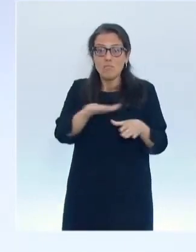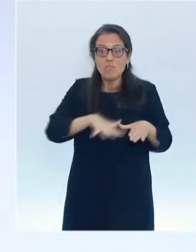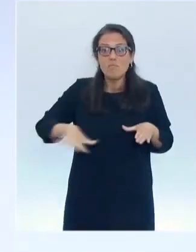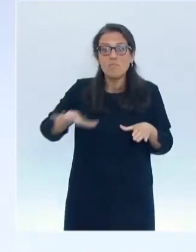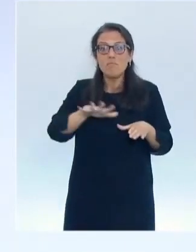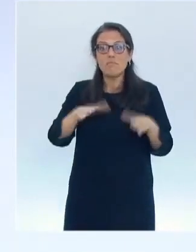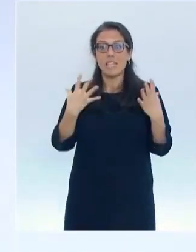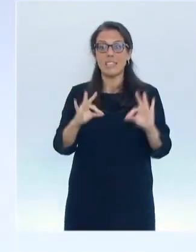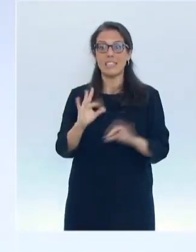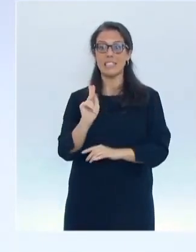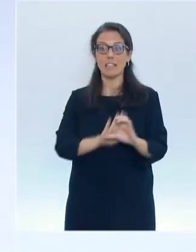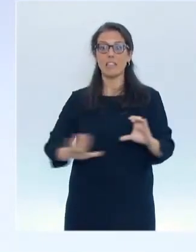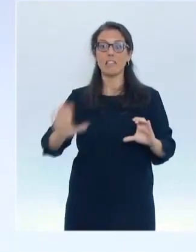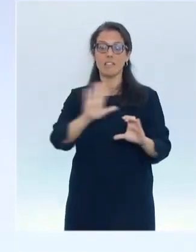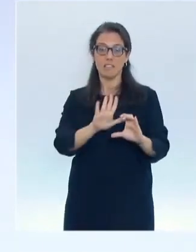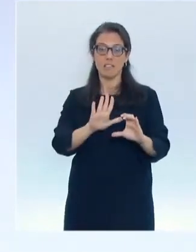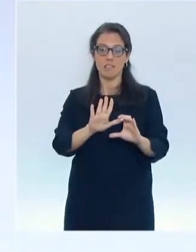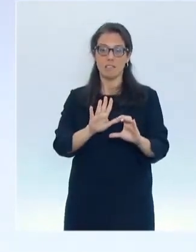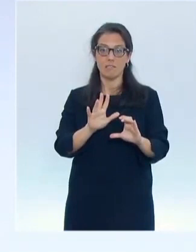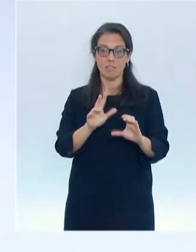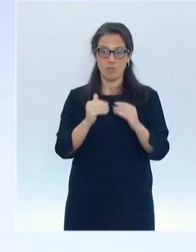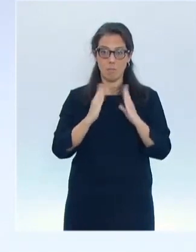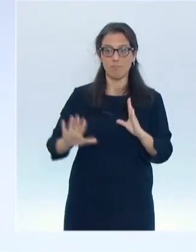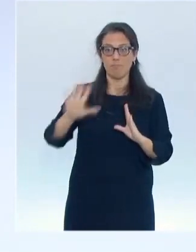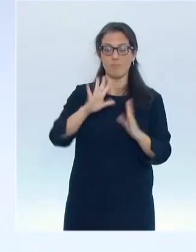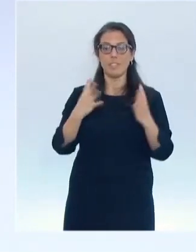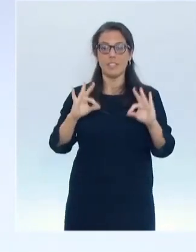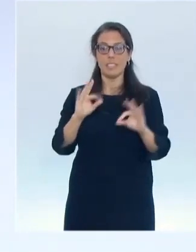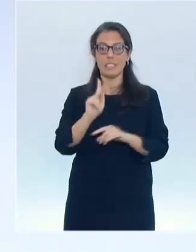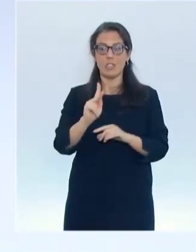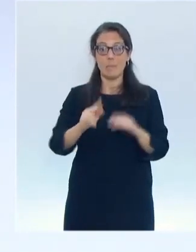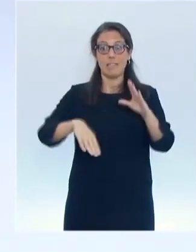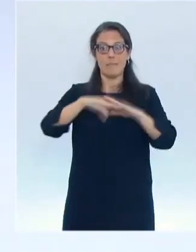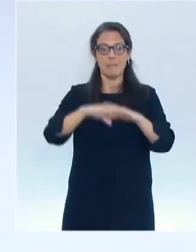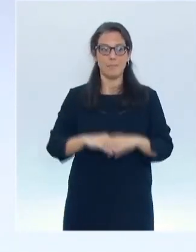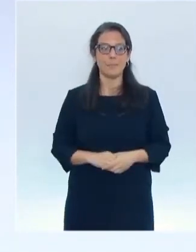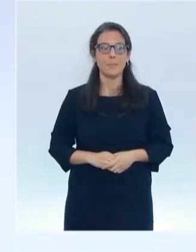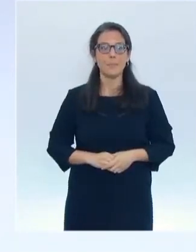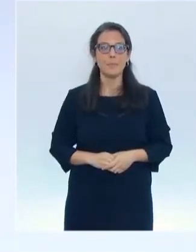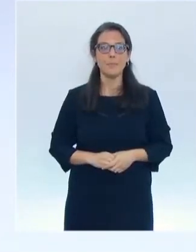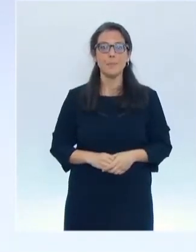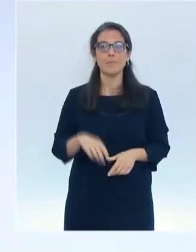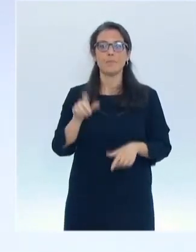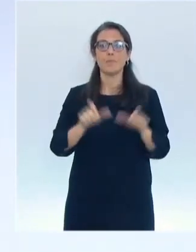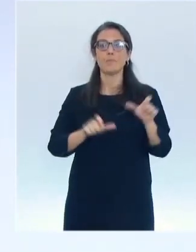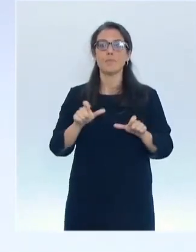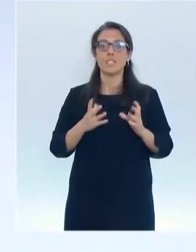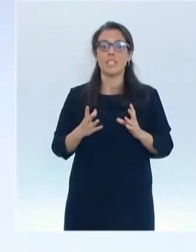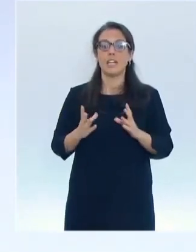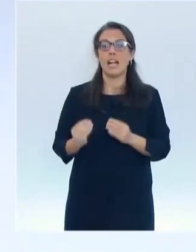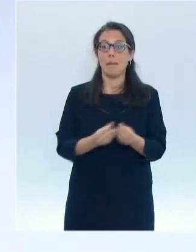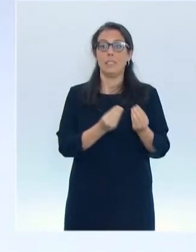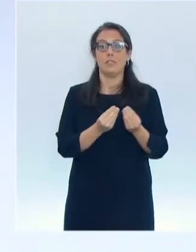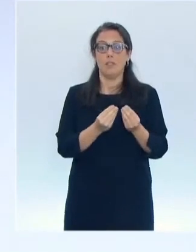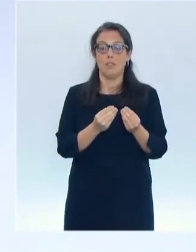les lits en réanimation eh bien j'ai trouvé la solution alors je lance solennellement un appel si vous avez